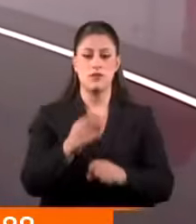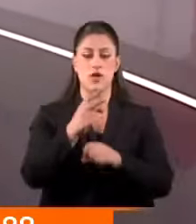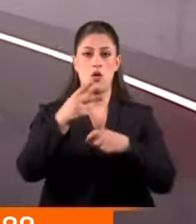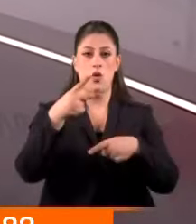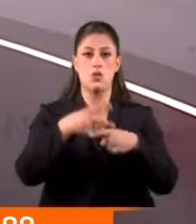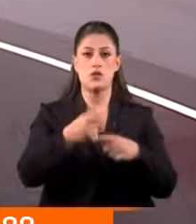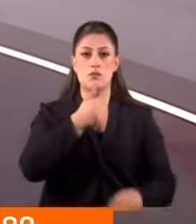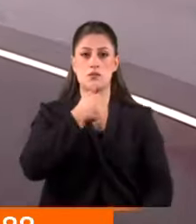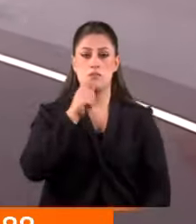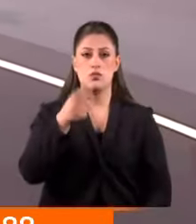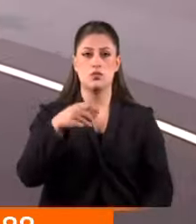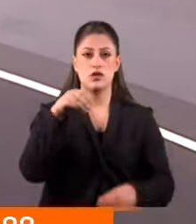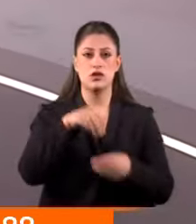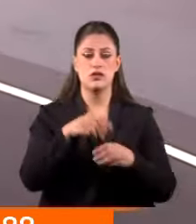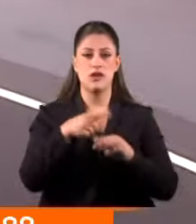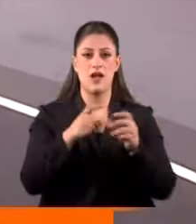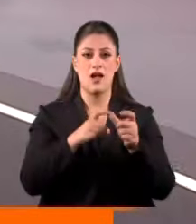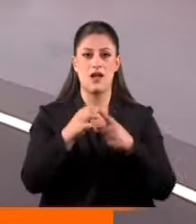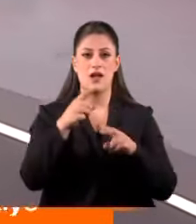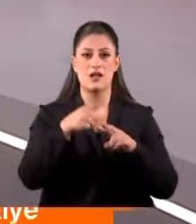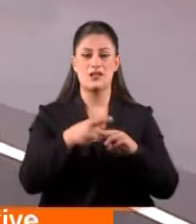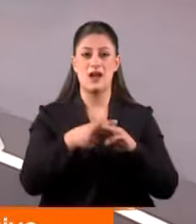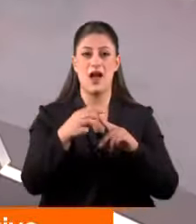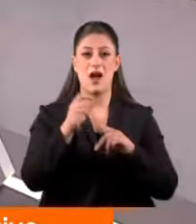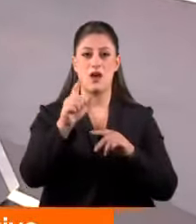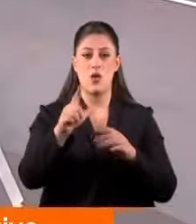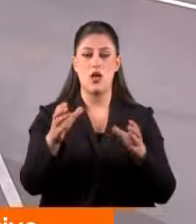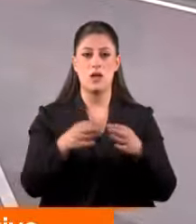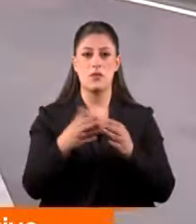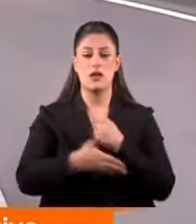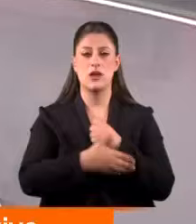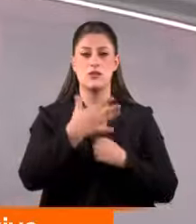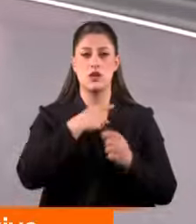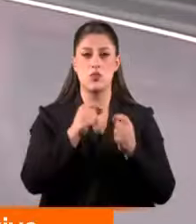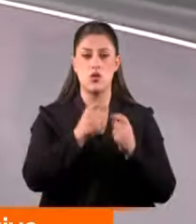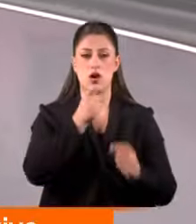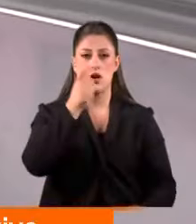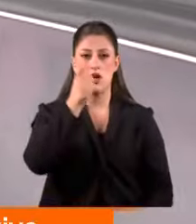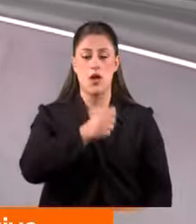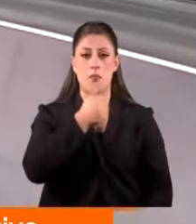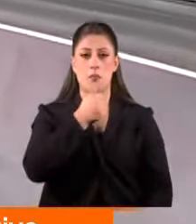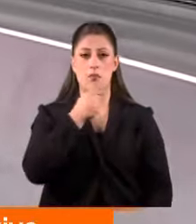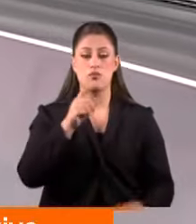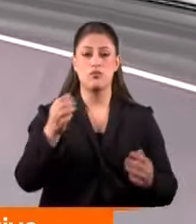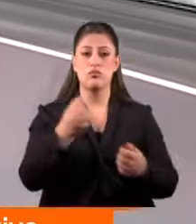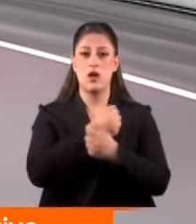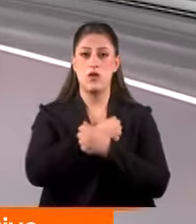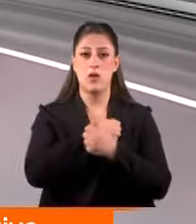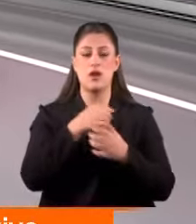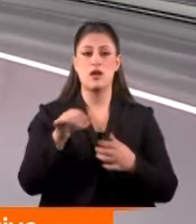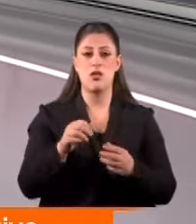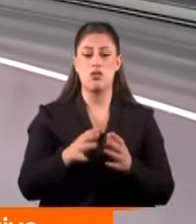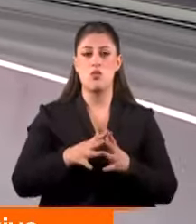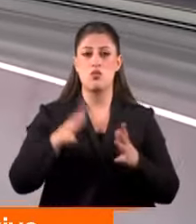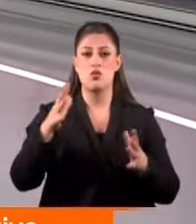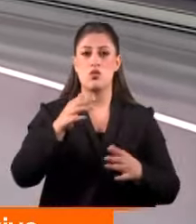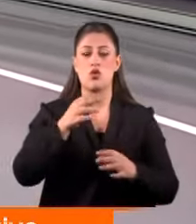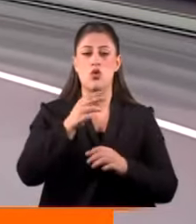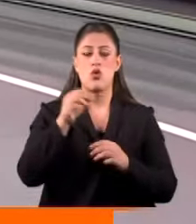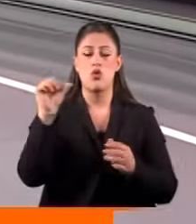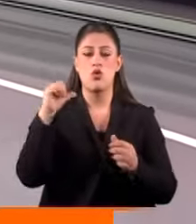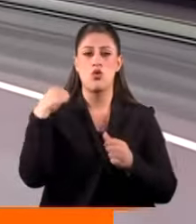Öz babasını bulabilmek için Esra Eroğlu ekibinden yardım isteyen Burak Mert babasına kavuşmuş, yanında büyüdüğü üvey babasının kendisine